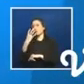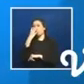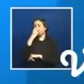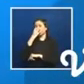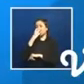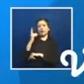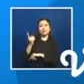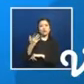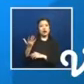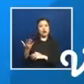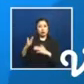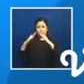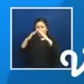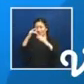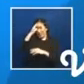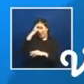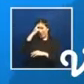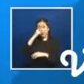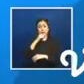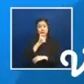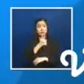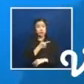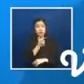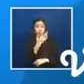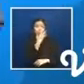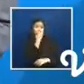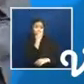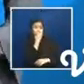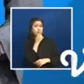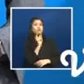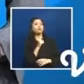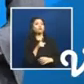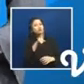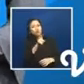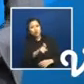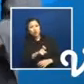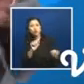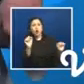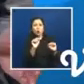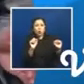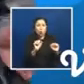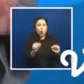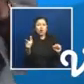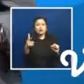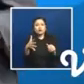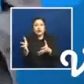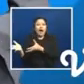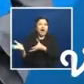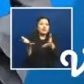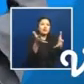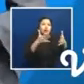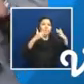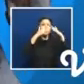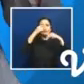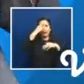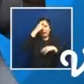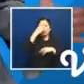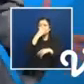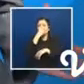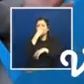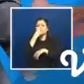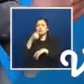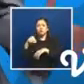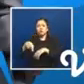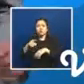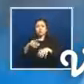Ingat, siapkan juga oksigen portable karena dibutuhkan saat dalam keadaan darurat mengantar pasien ke rumah sakit, mengingat